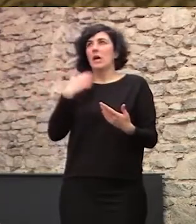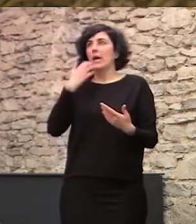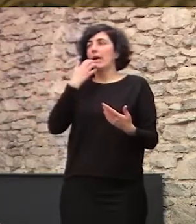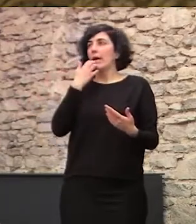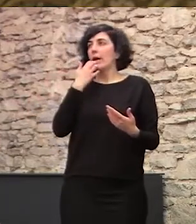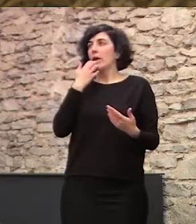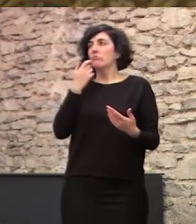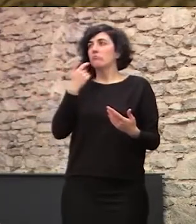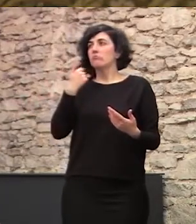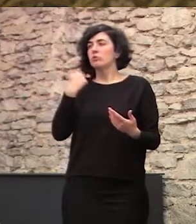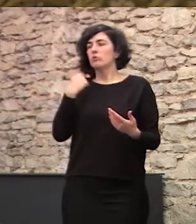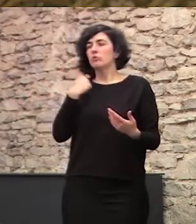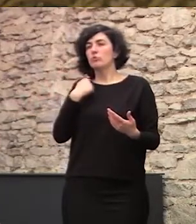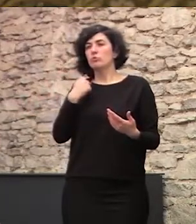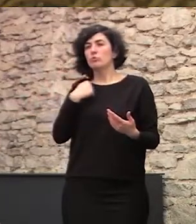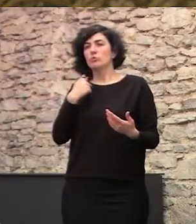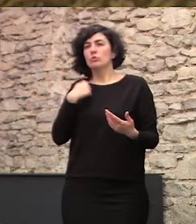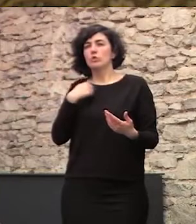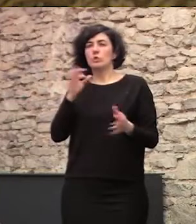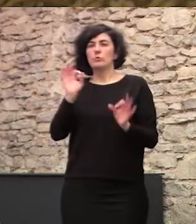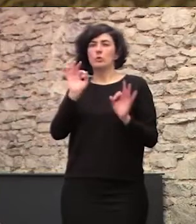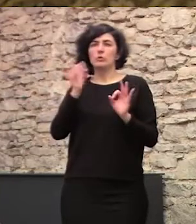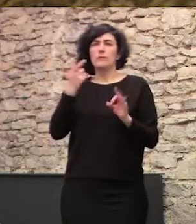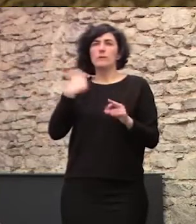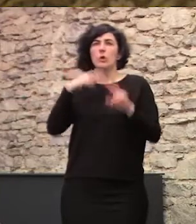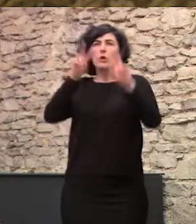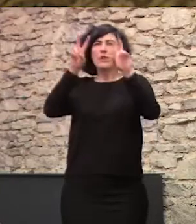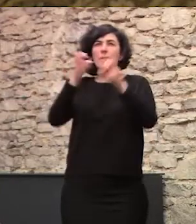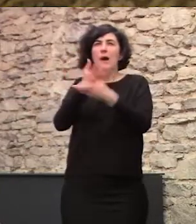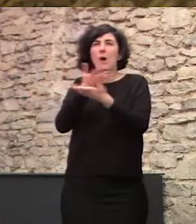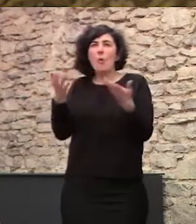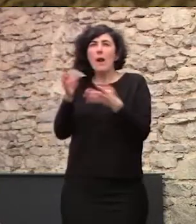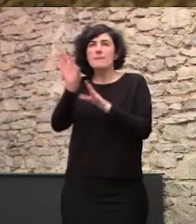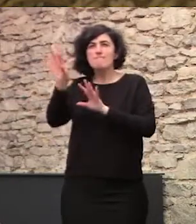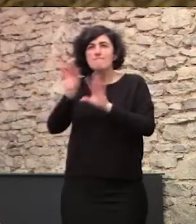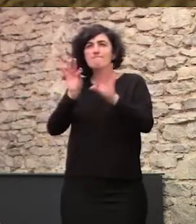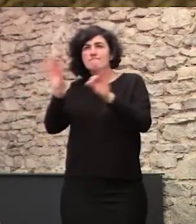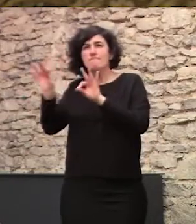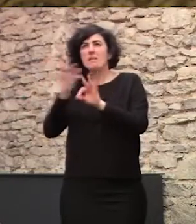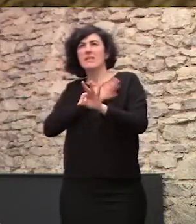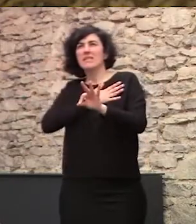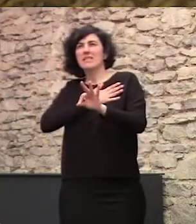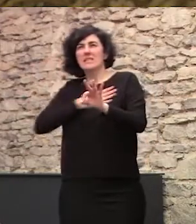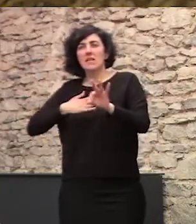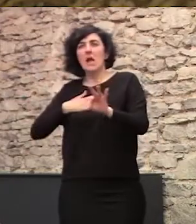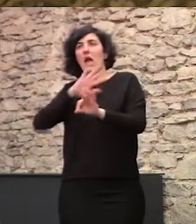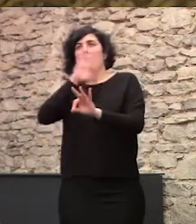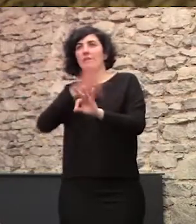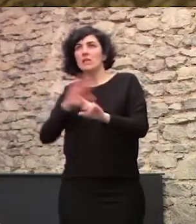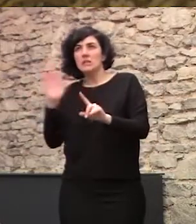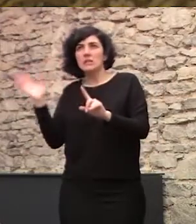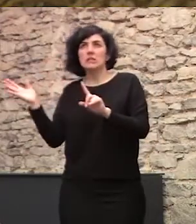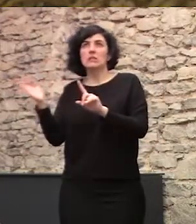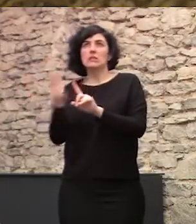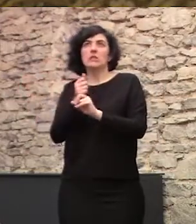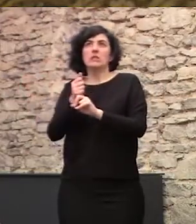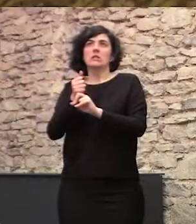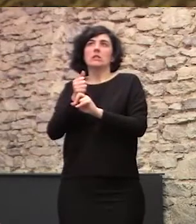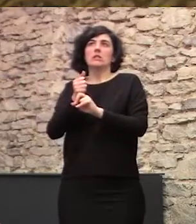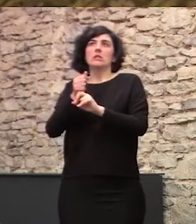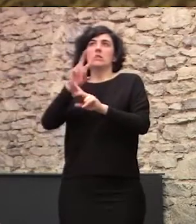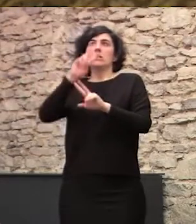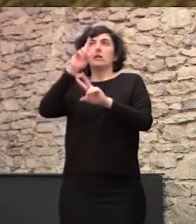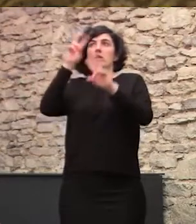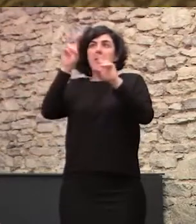joan pixka bat zehazten benetan zen nuen kontatu eta neukan intuizio hortatik sasia garbitu